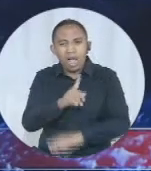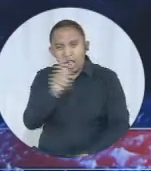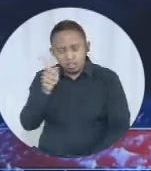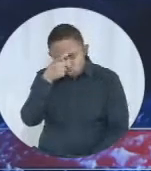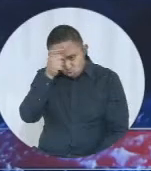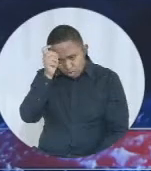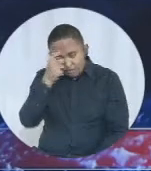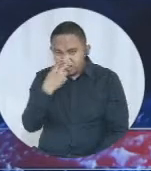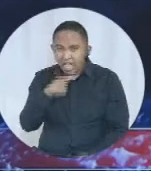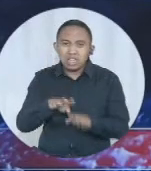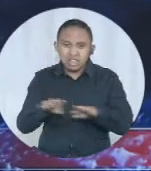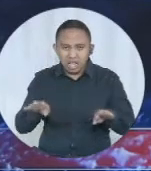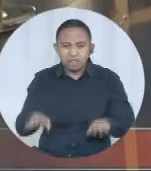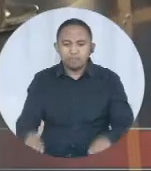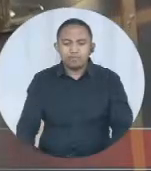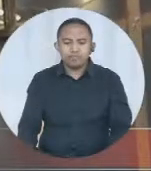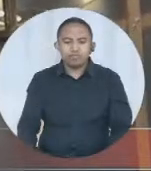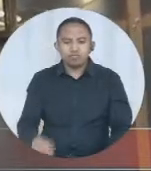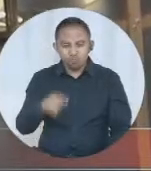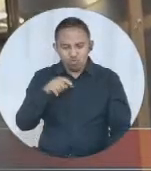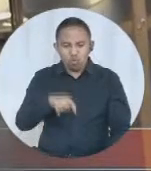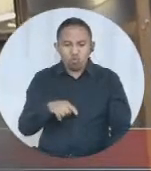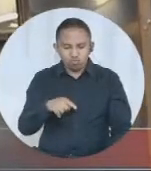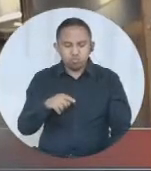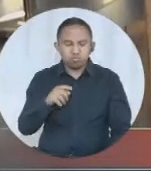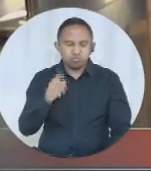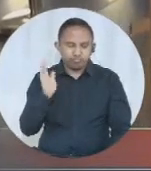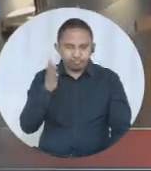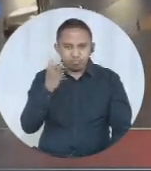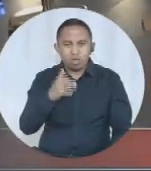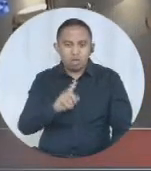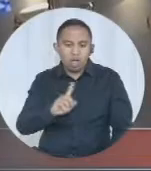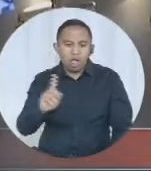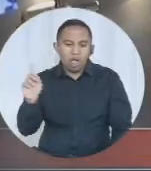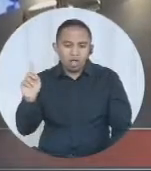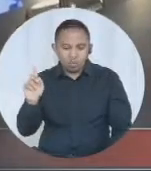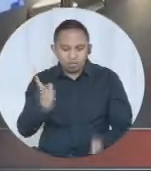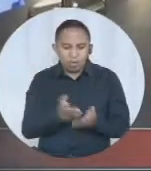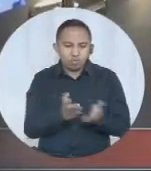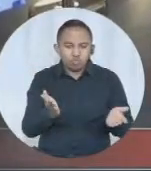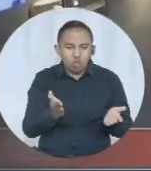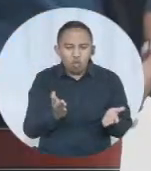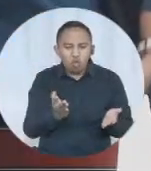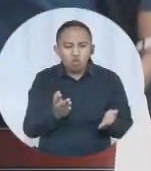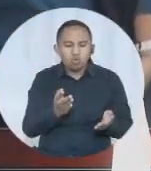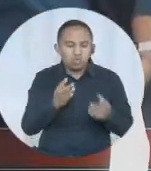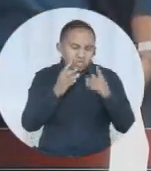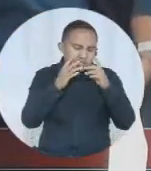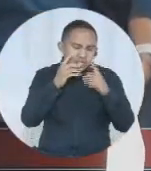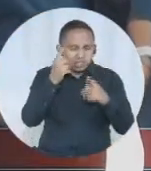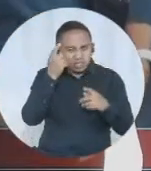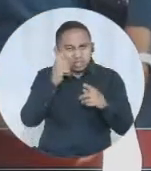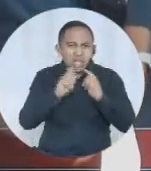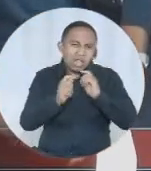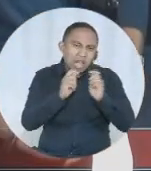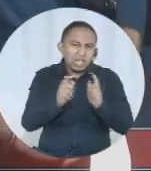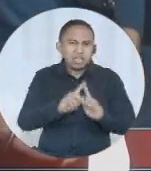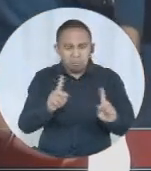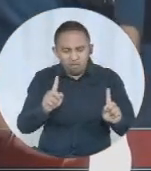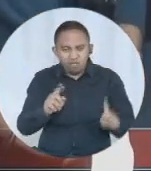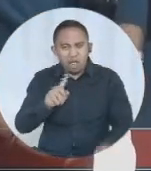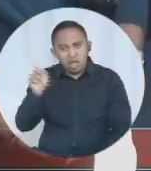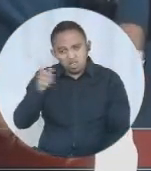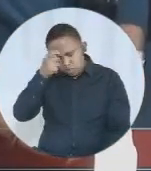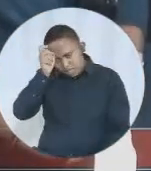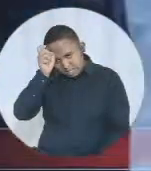ity amin'ny Malagasy dia asehoan-tsara amin'ny fampiratiana ny vakoka sy ny santionany amin'ireo toerana maro mpitsidika ho